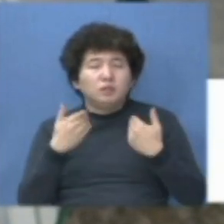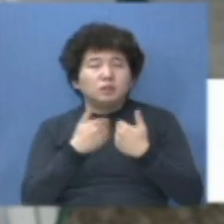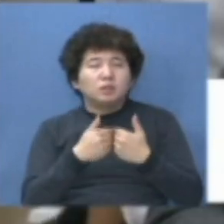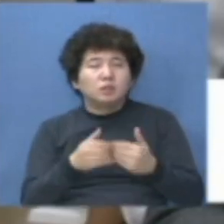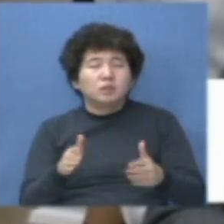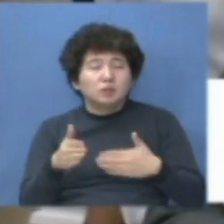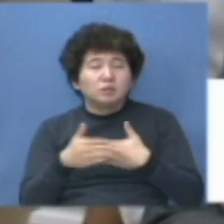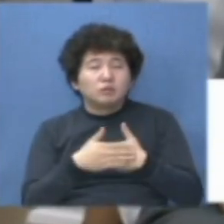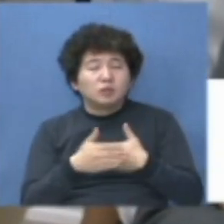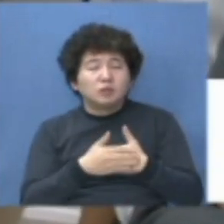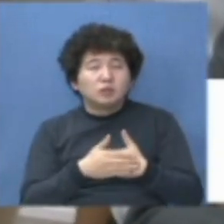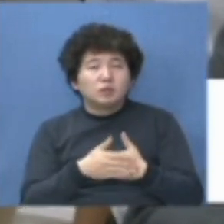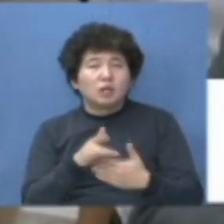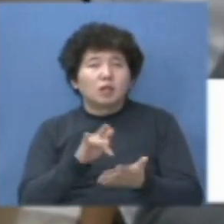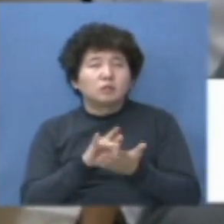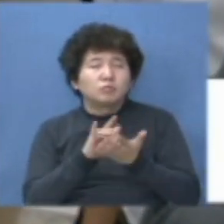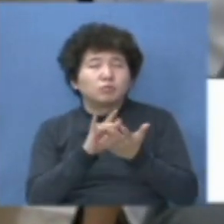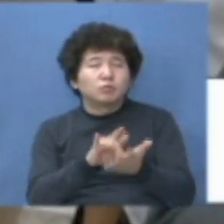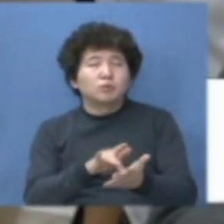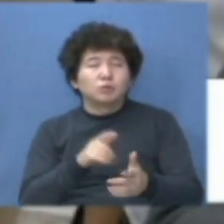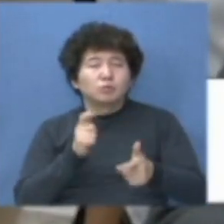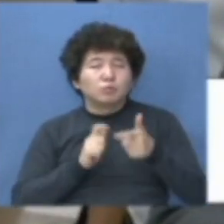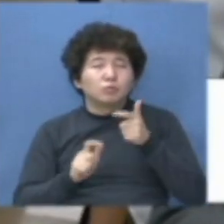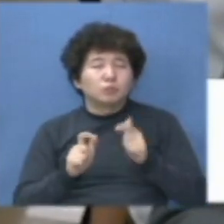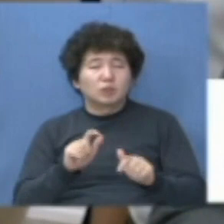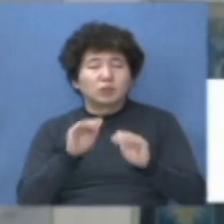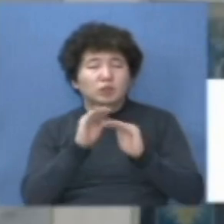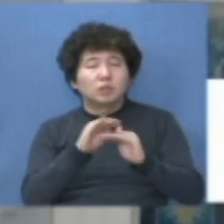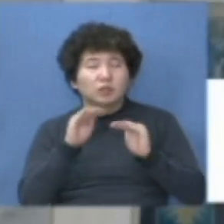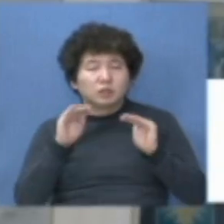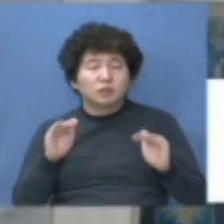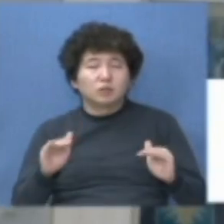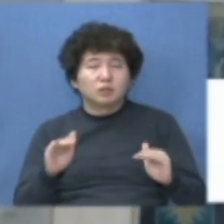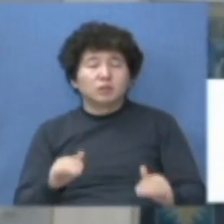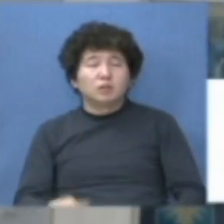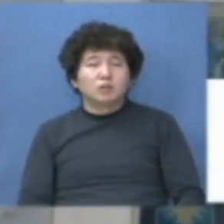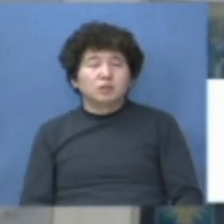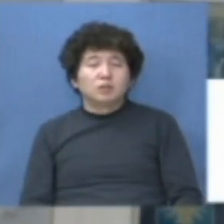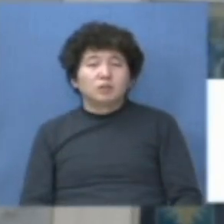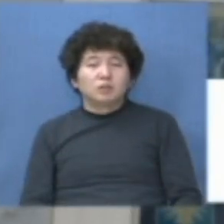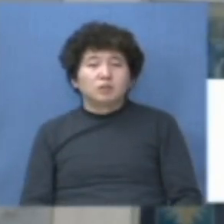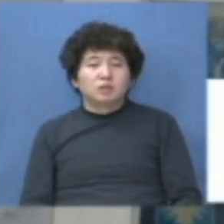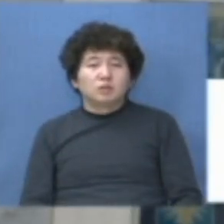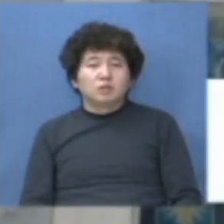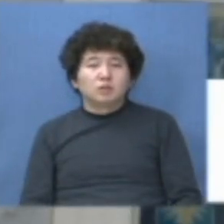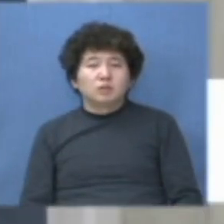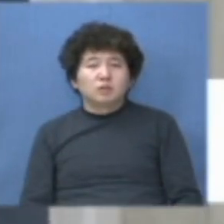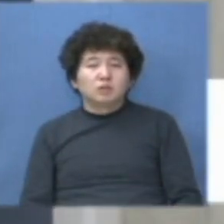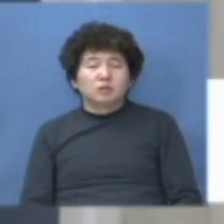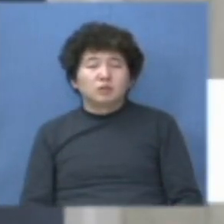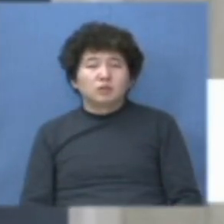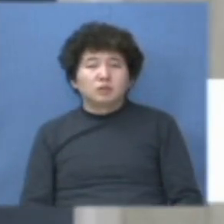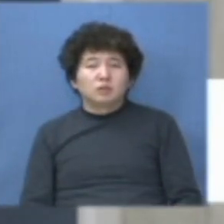ұйымдастырылған экскурсиядан бөлек студенттер мен оқушылар департаменттің электронды музейінің жұмысымен танысты.